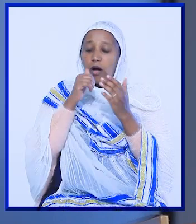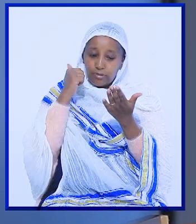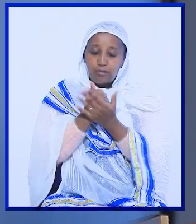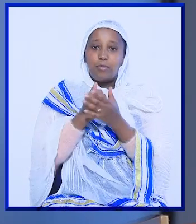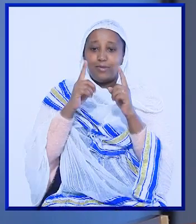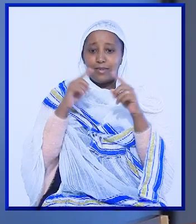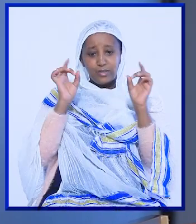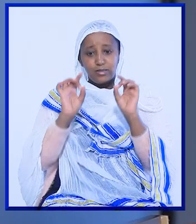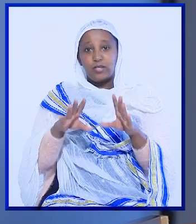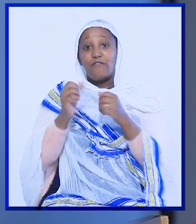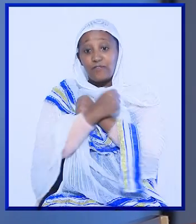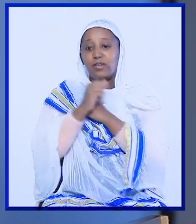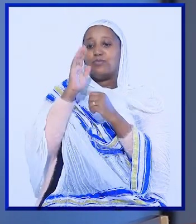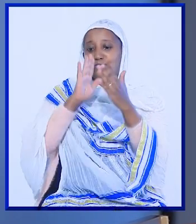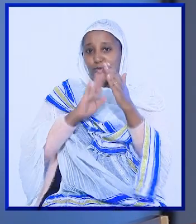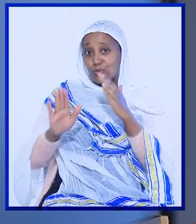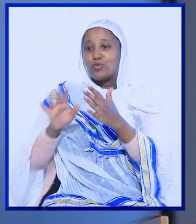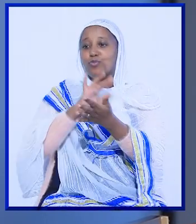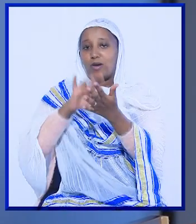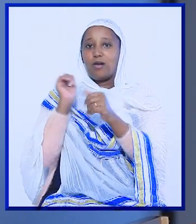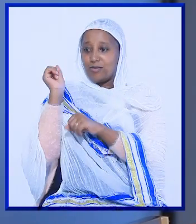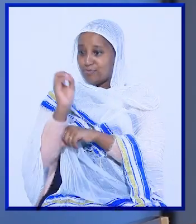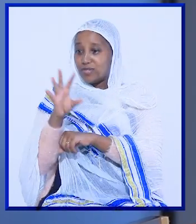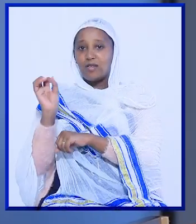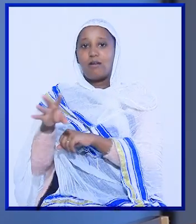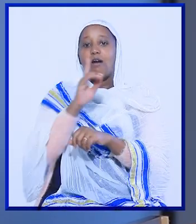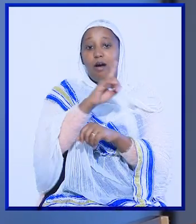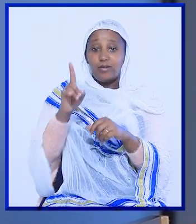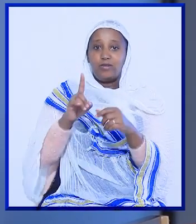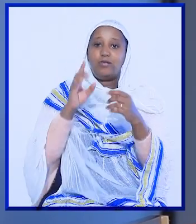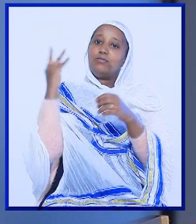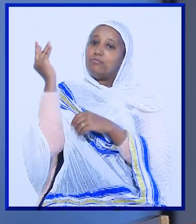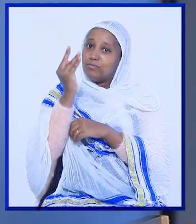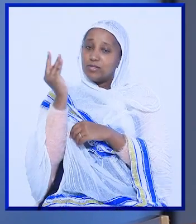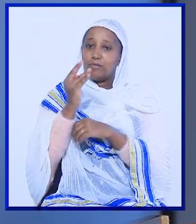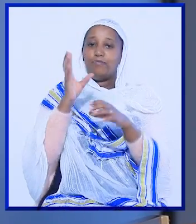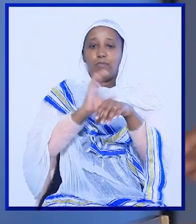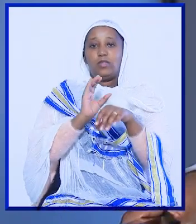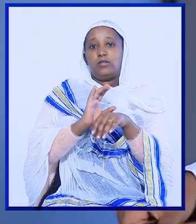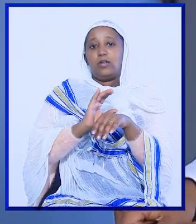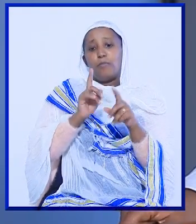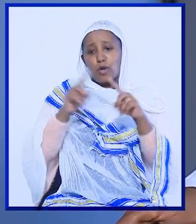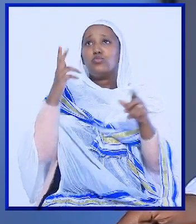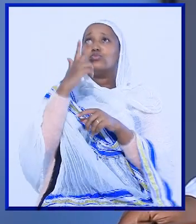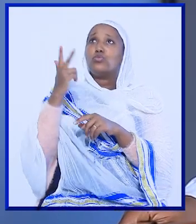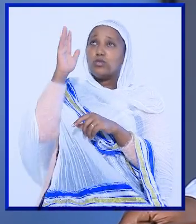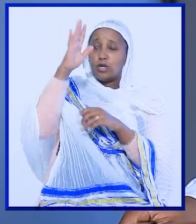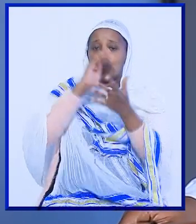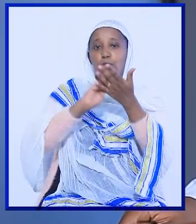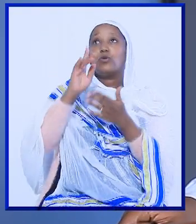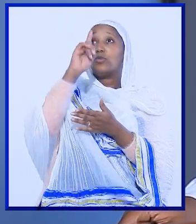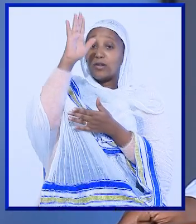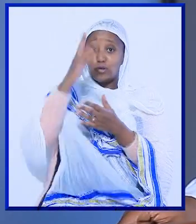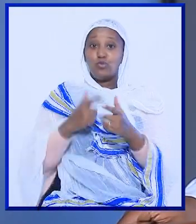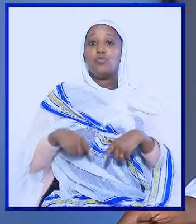ፍቅርን ጥላቻን አክማ ፍቅር በትውልዱ መካከል የምትዘራ መለያየትን አስወግዳ አንድነትን የምትሰብክ ቤተክርስቲያን በልዩ